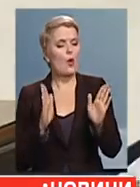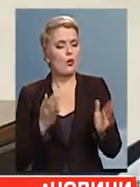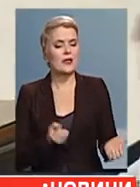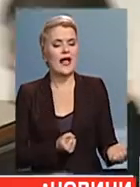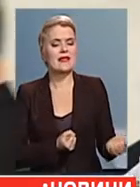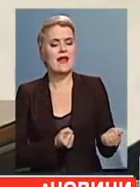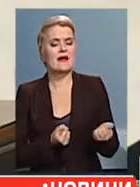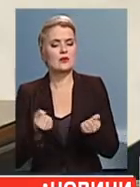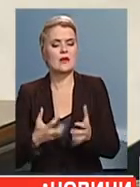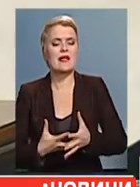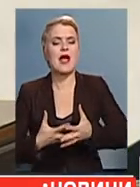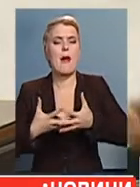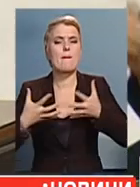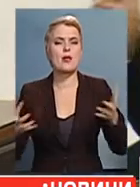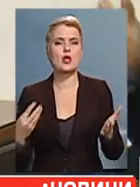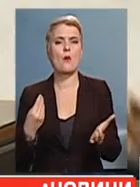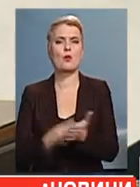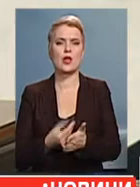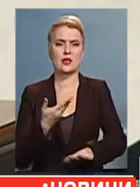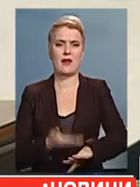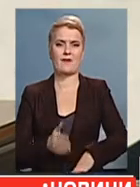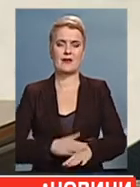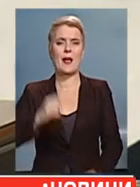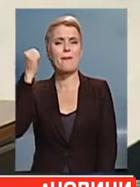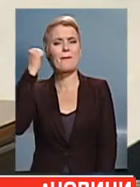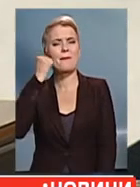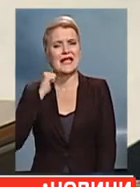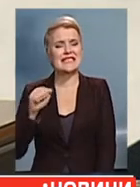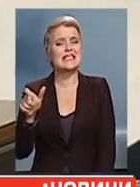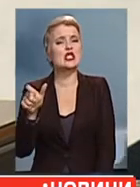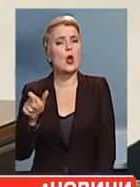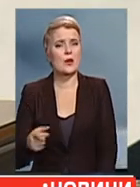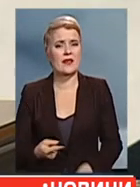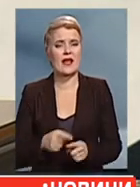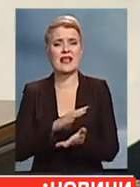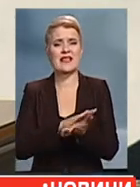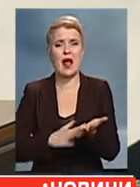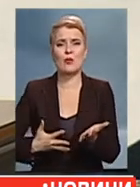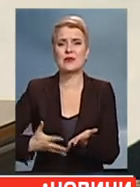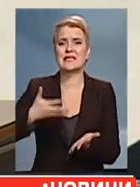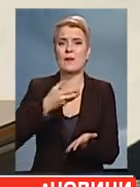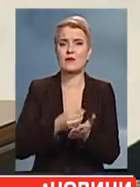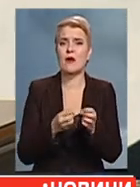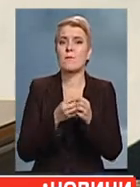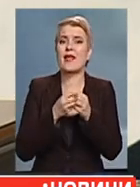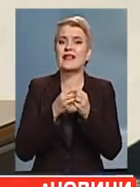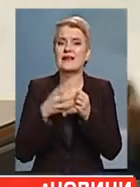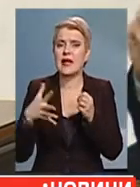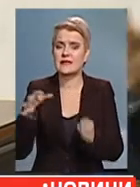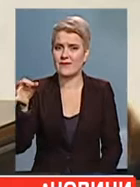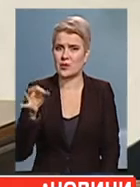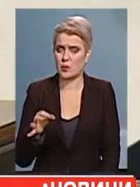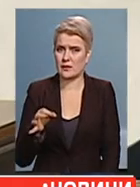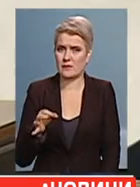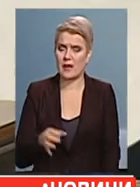бюджетне навантаження? Пенсіонер, який далі буде сплачувати 15%.